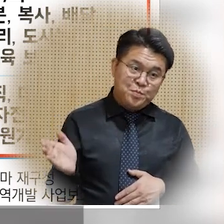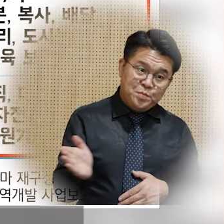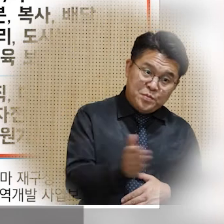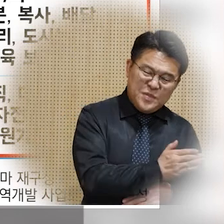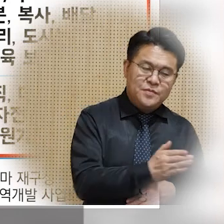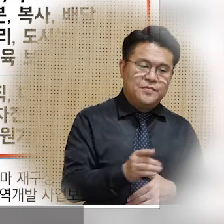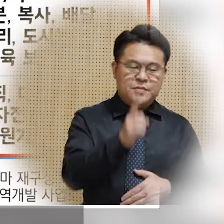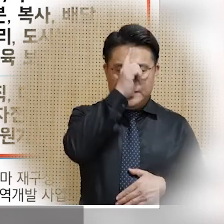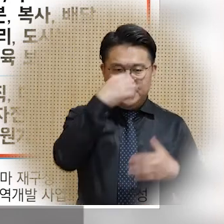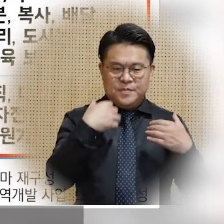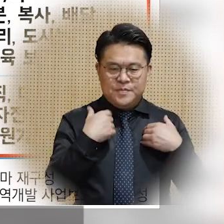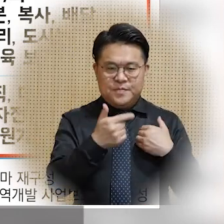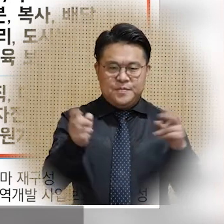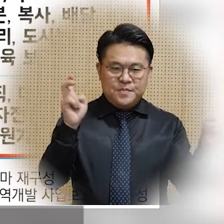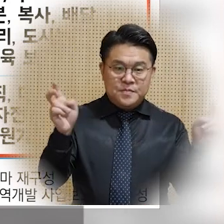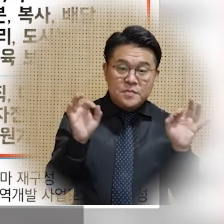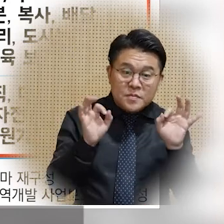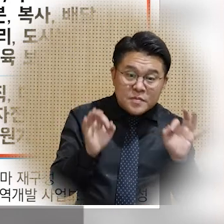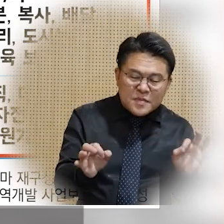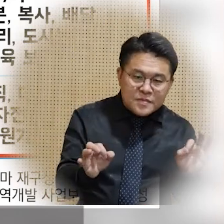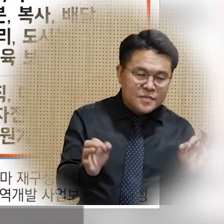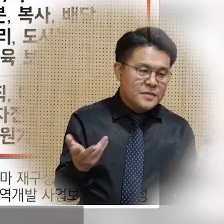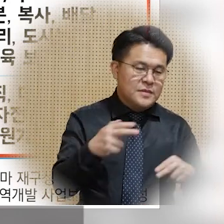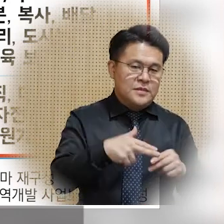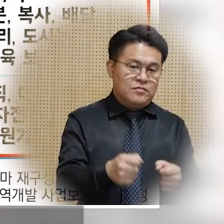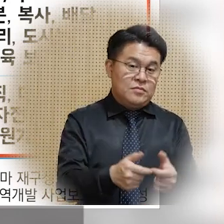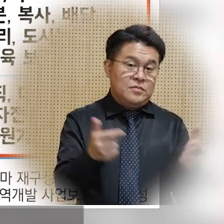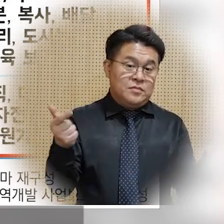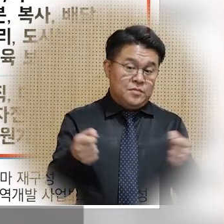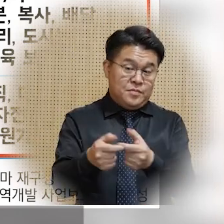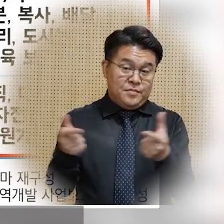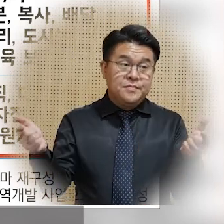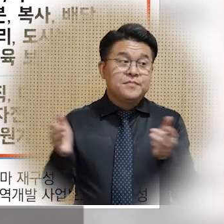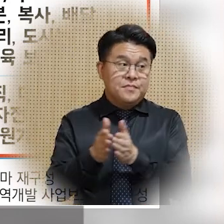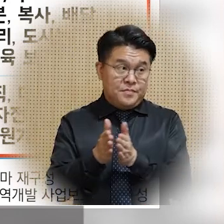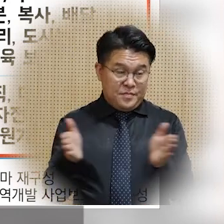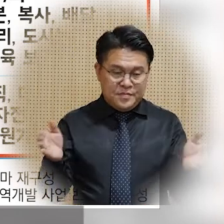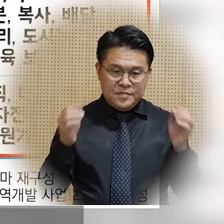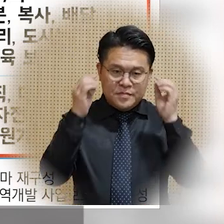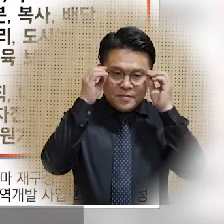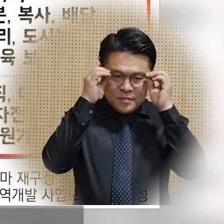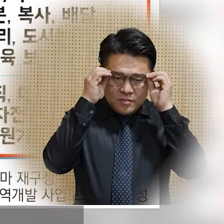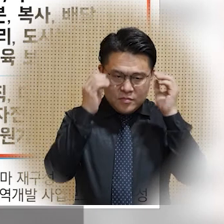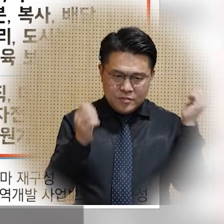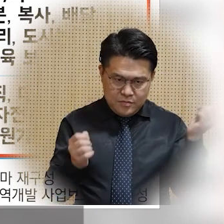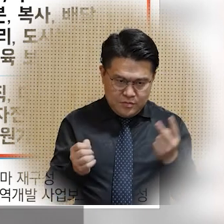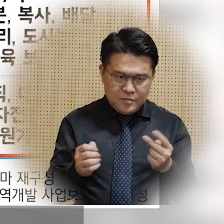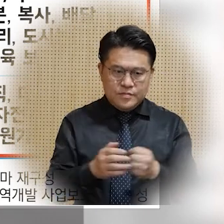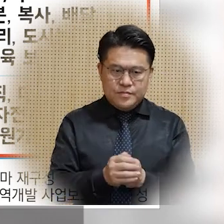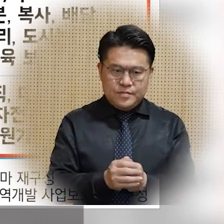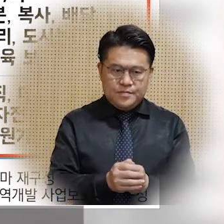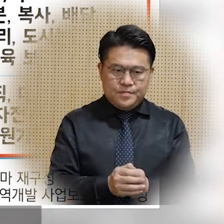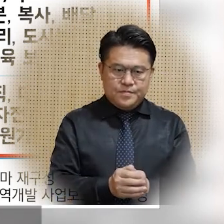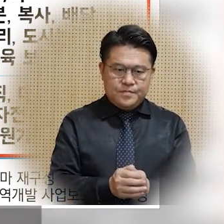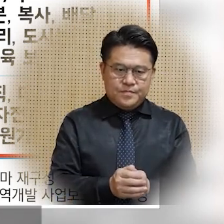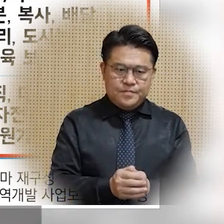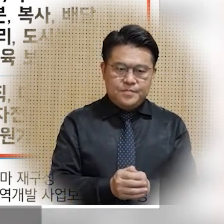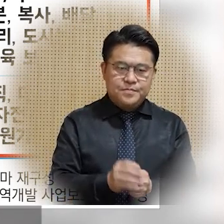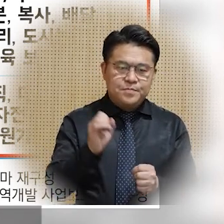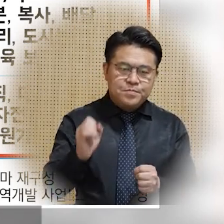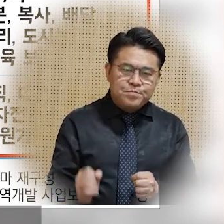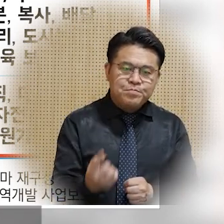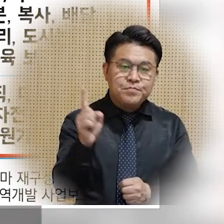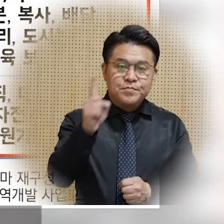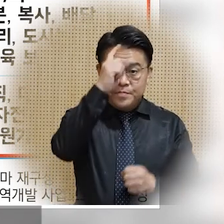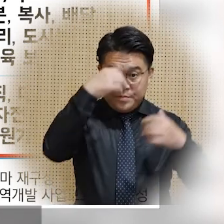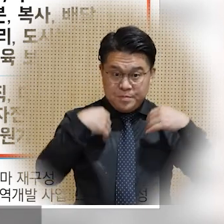그 중반쯤 들어서면서부터 정부 및 대기업을 중심으로도 많은 일자리들을 이제 개발을 했고, 그